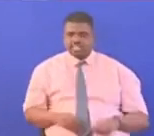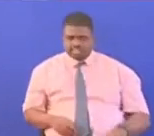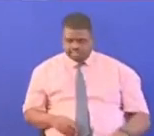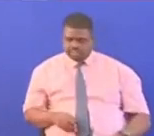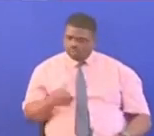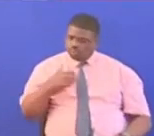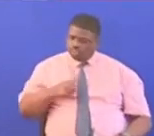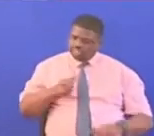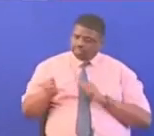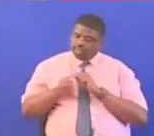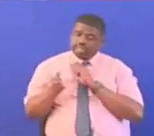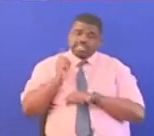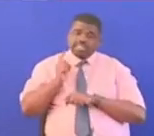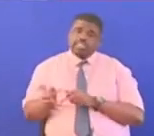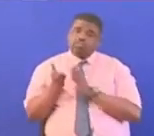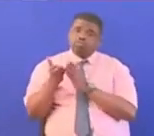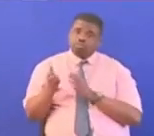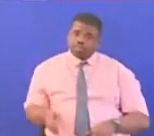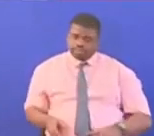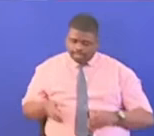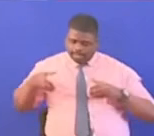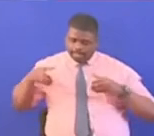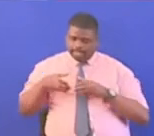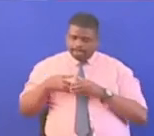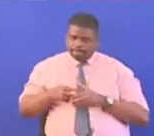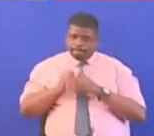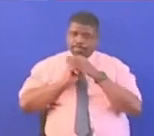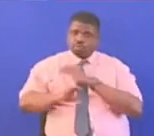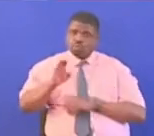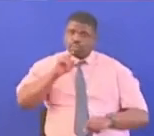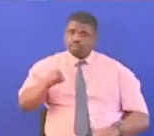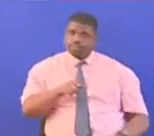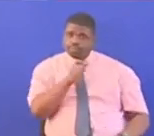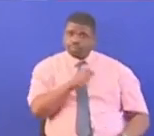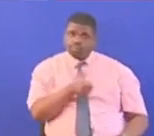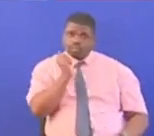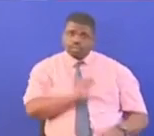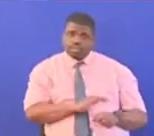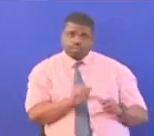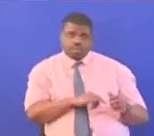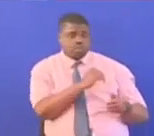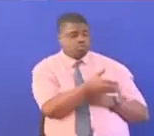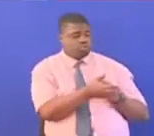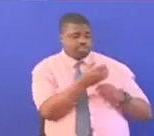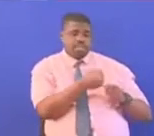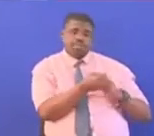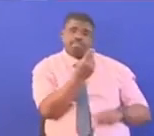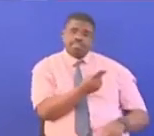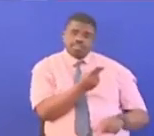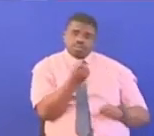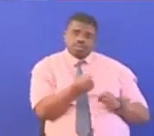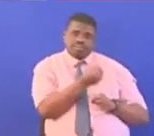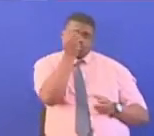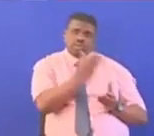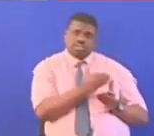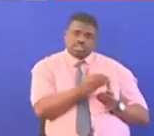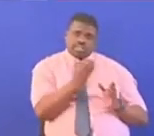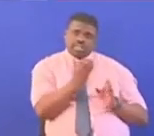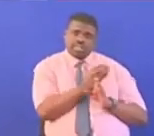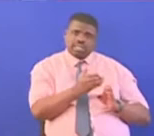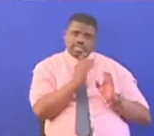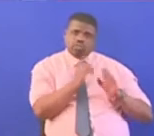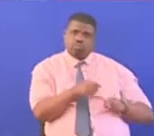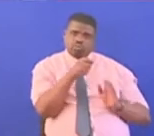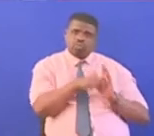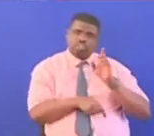Mheshimiwa Waziri wa Maliasili, tutume tena timu yale maeneo ambayo bado watu wataalamu wetu hawajarudi kwa mara ya pili, wakafanya uhakiki wa hali iliyopo kule